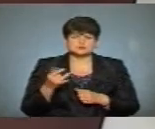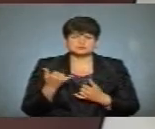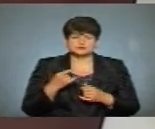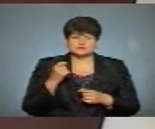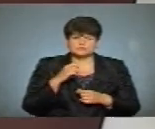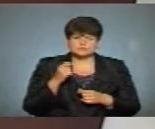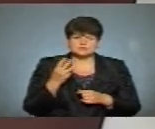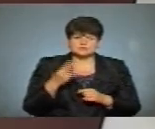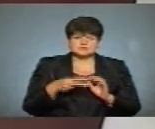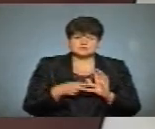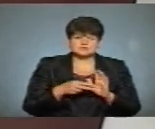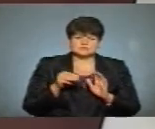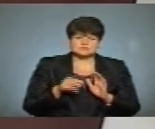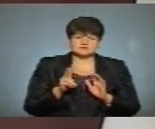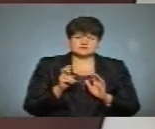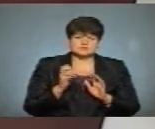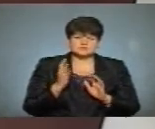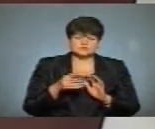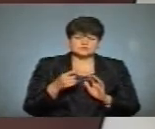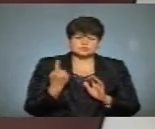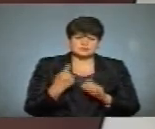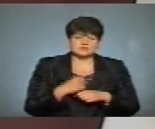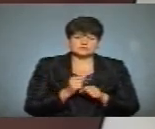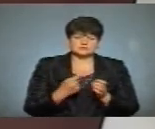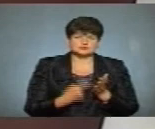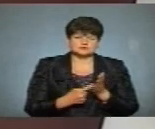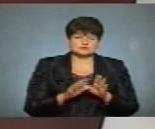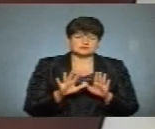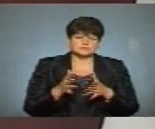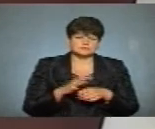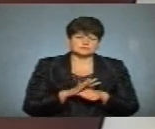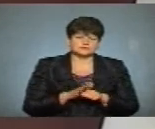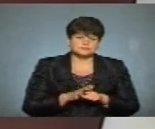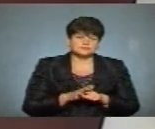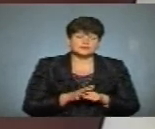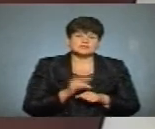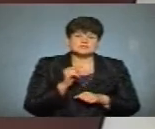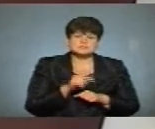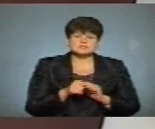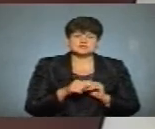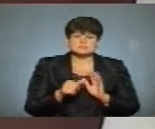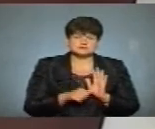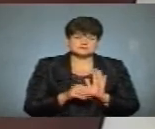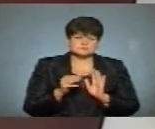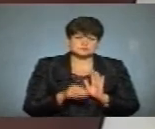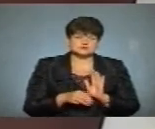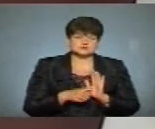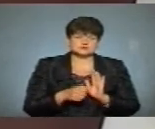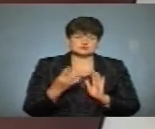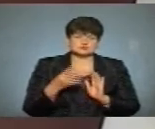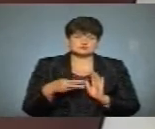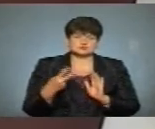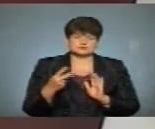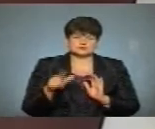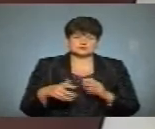Україні 37 241 лабораторно підтверджений випадок COVID-19. З них 16 642 пацієнти